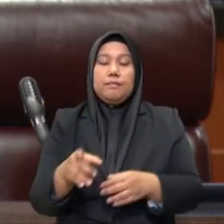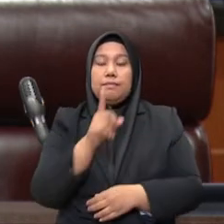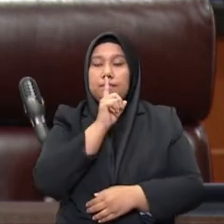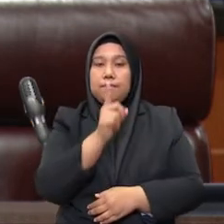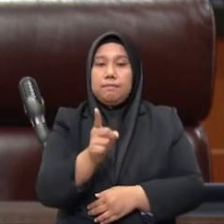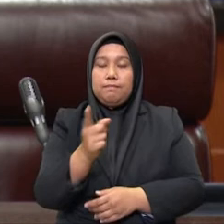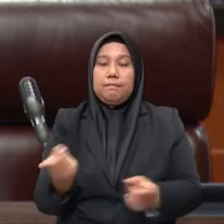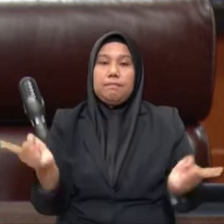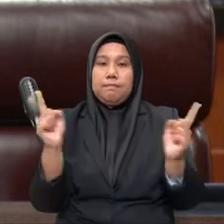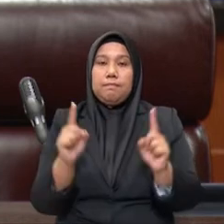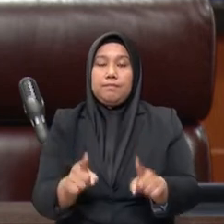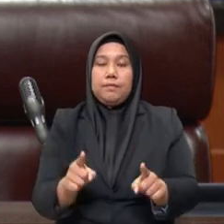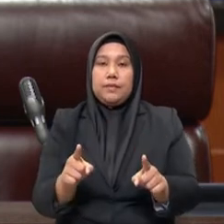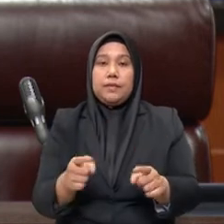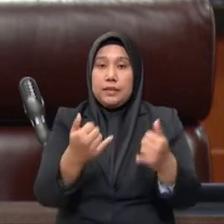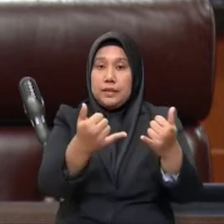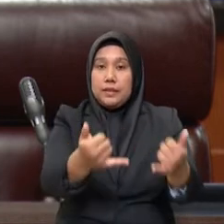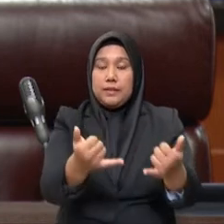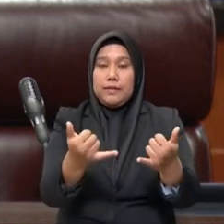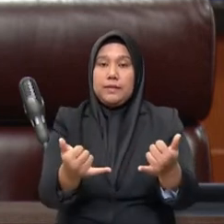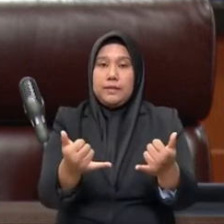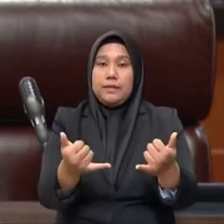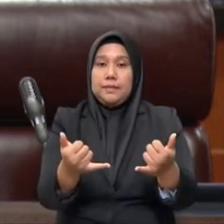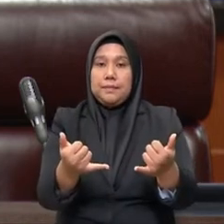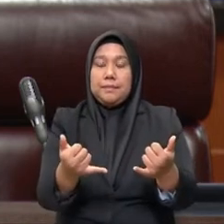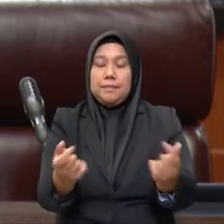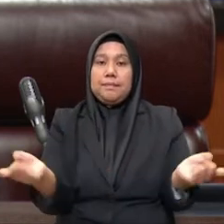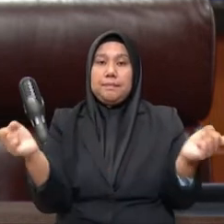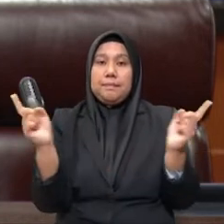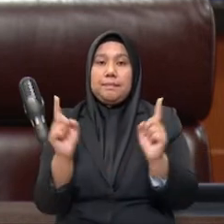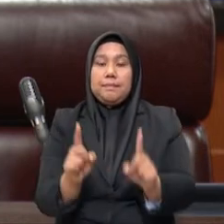berlaku sekarang ini sahajalah, memang berlaku